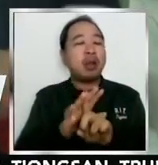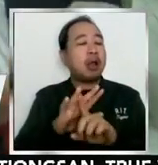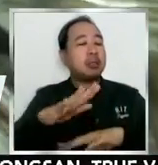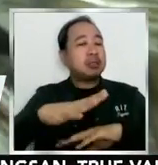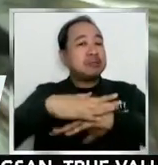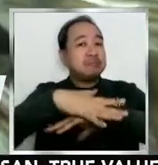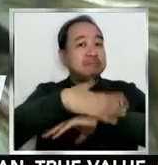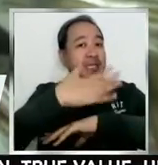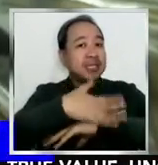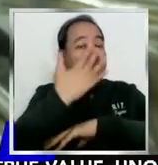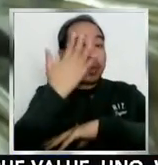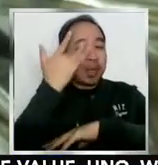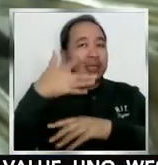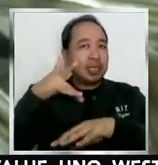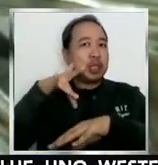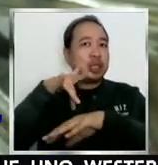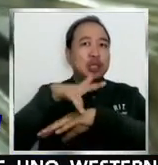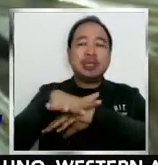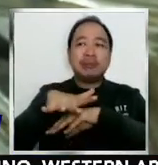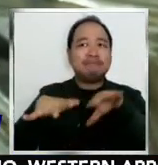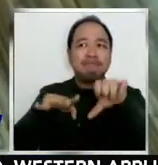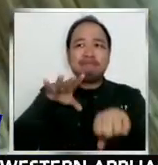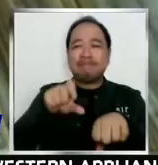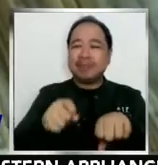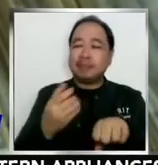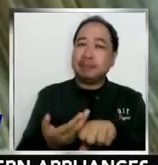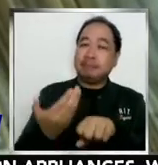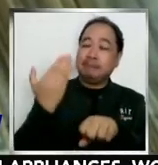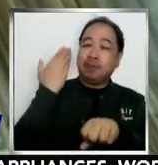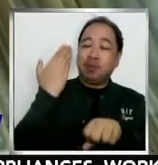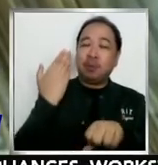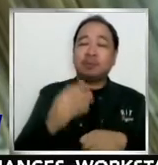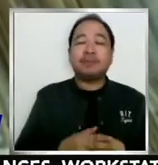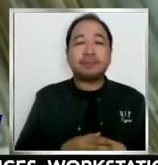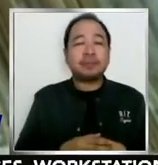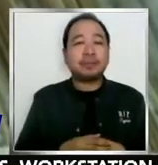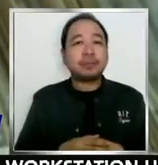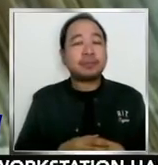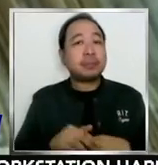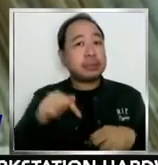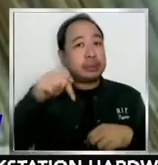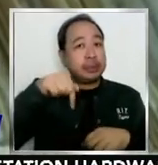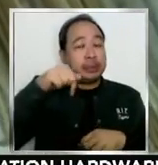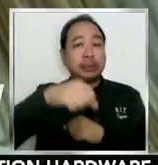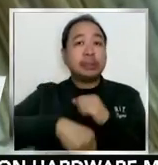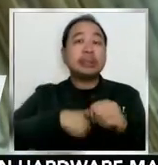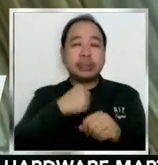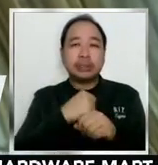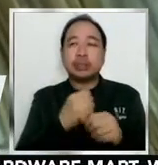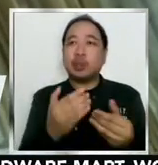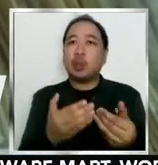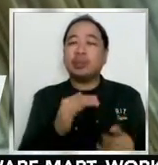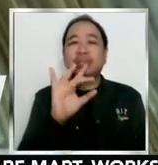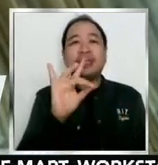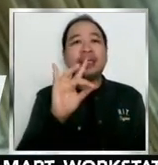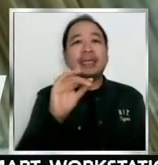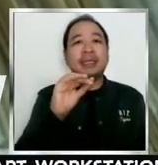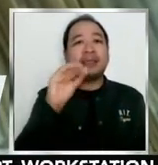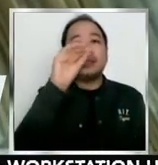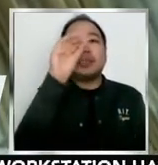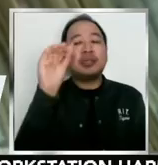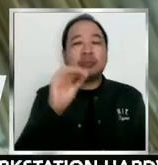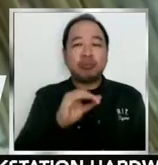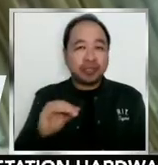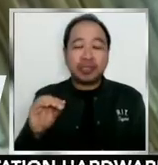nagpabook. As of now, it's picking up. For this year, medyo 80% as of kaysa yung last